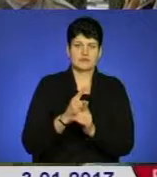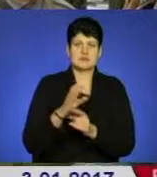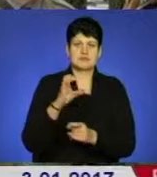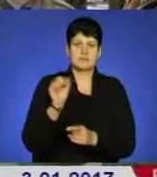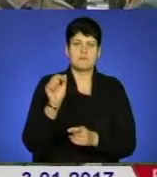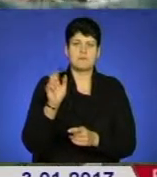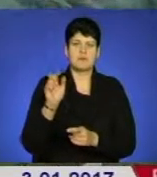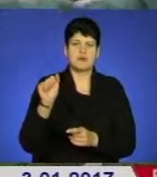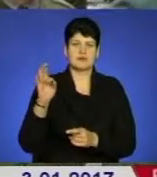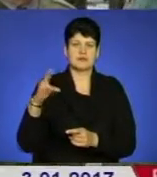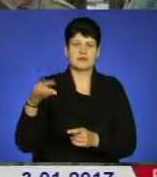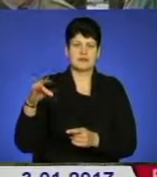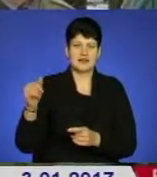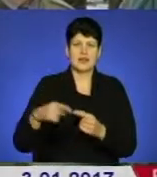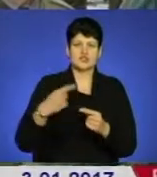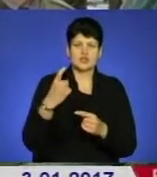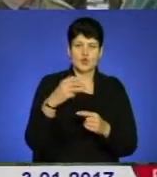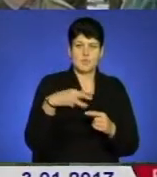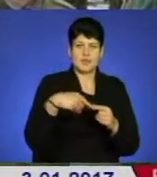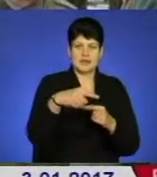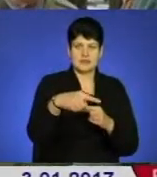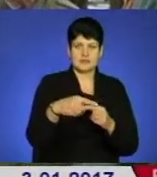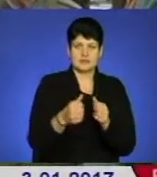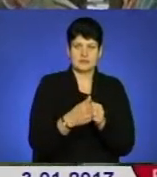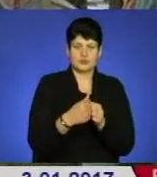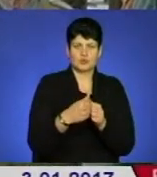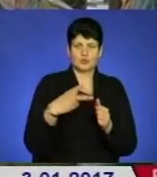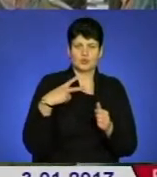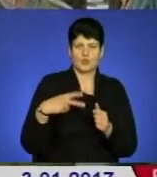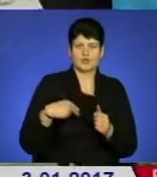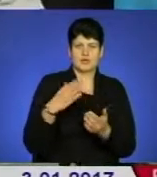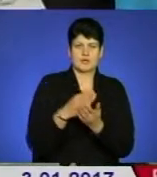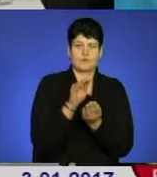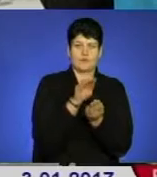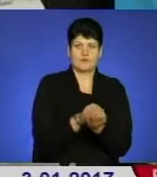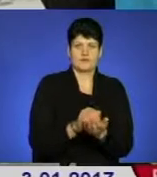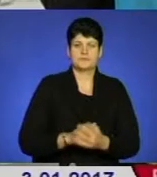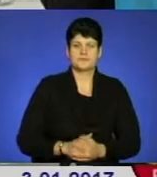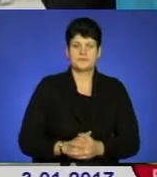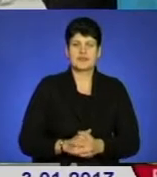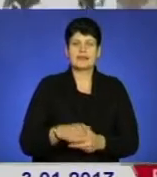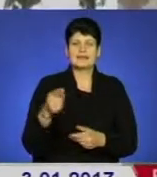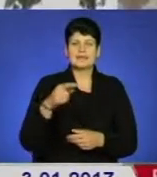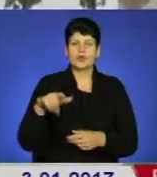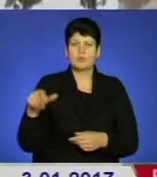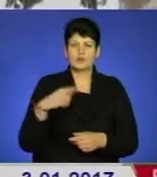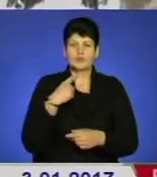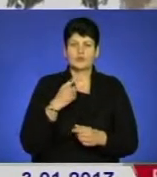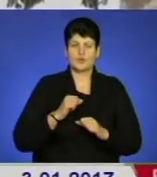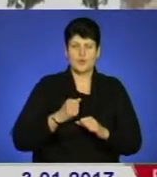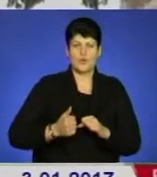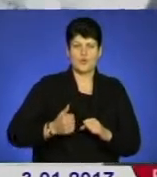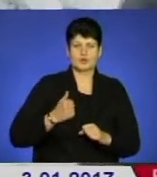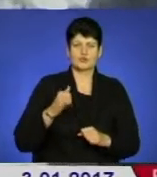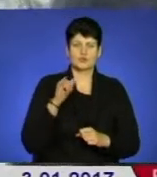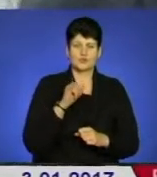Бандера. Через 100 метрів буквально його дочка лежить похована. Тернополяни кажуть горді, що у їх народу є такі